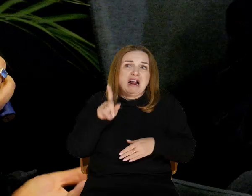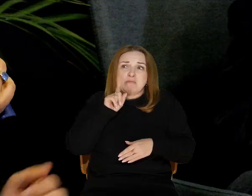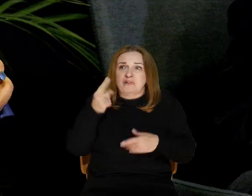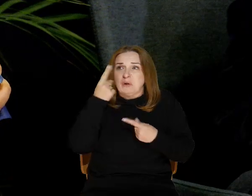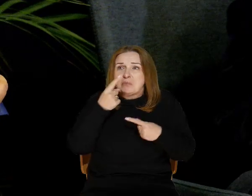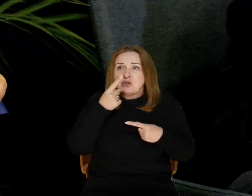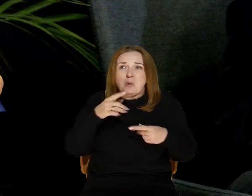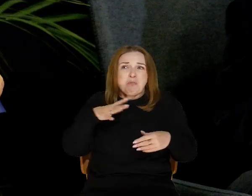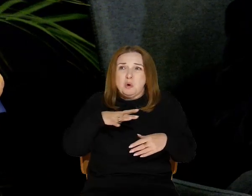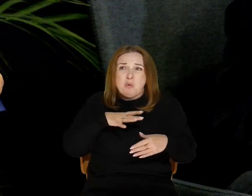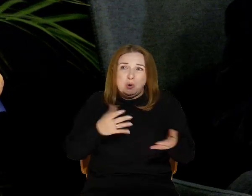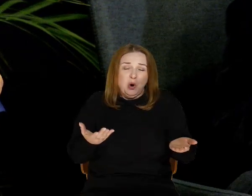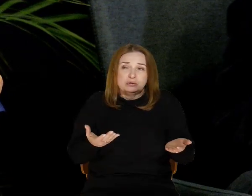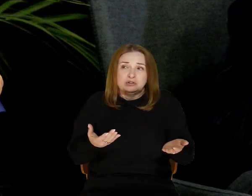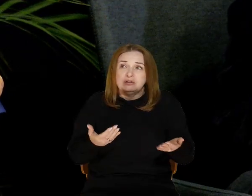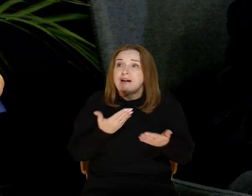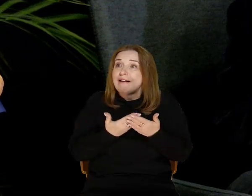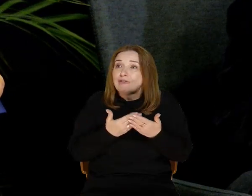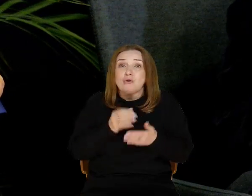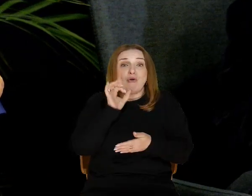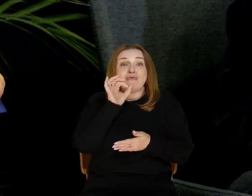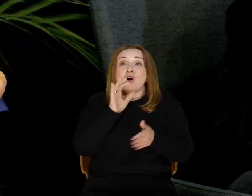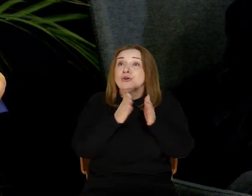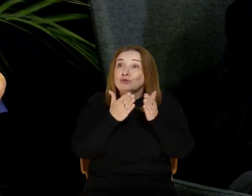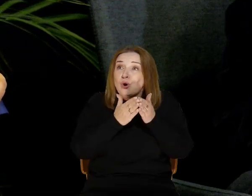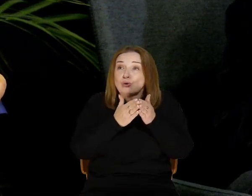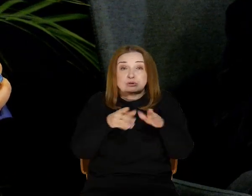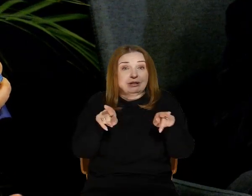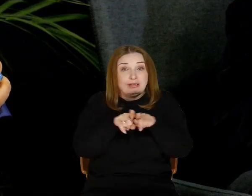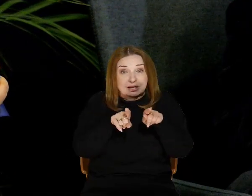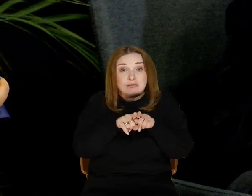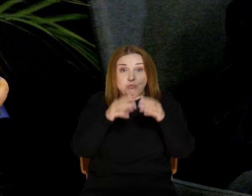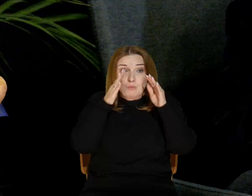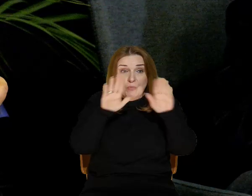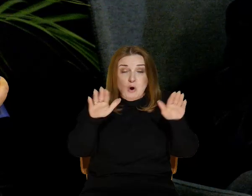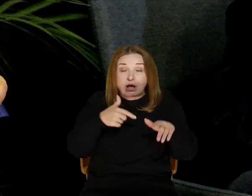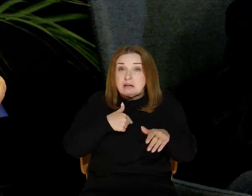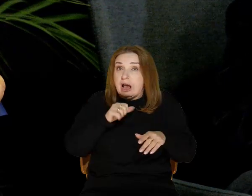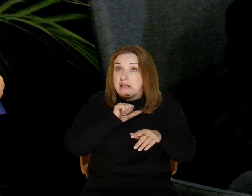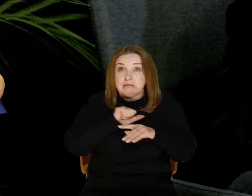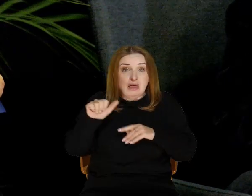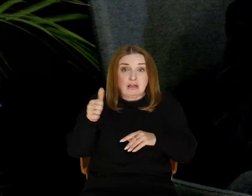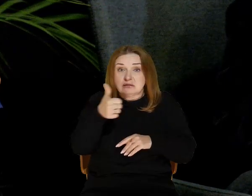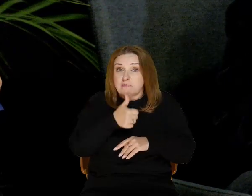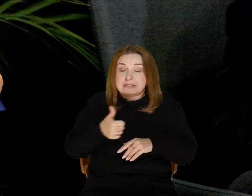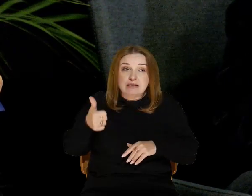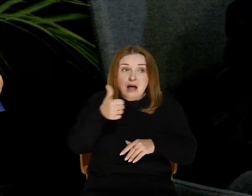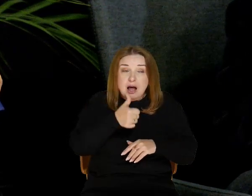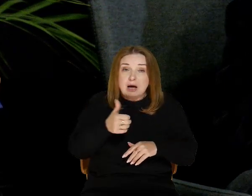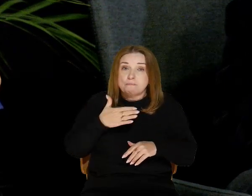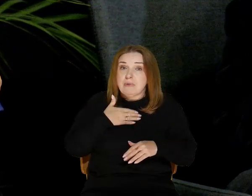takie książki jak pana właśnie mi nagle pokazują, że ja nie jestem sama z taką historią, że ja nie jestem sama z